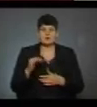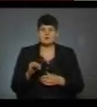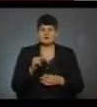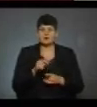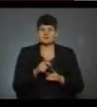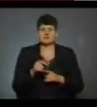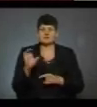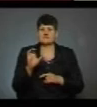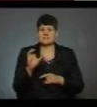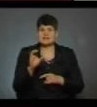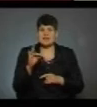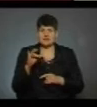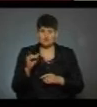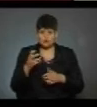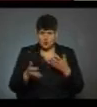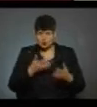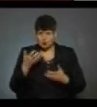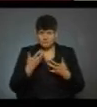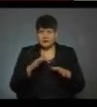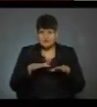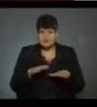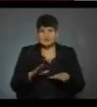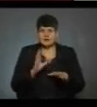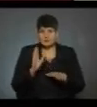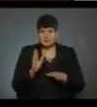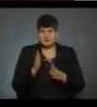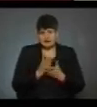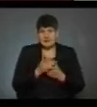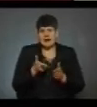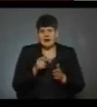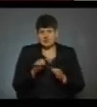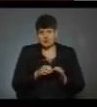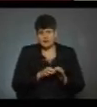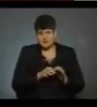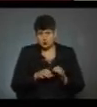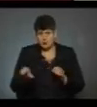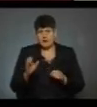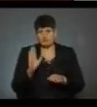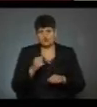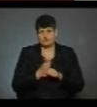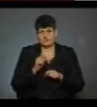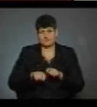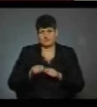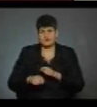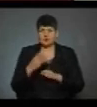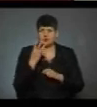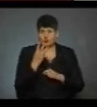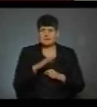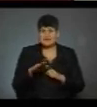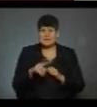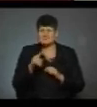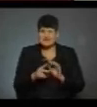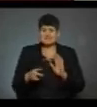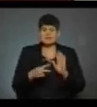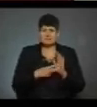в середу в Угринові розкопуватимуть місце, де проходиться газова труба, та робитимуть експертизу. Трьом дітям із 7, які